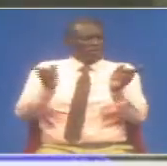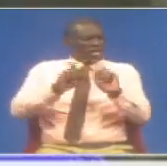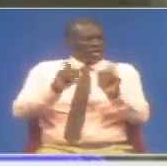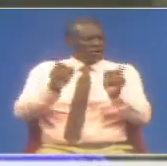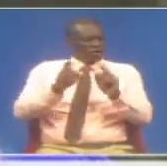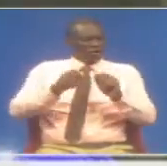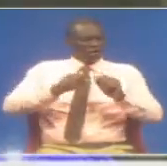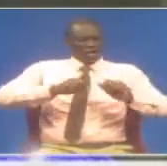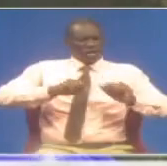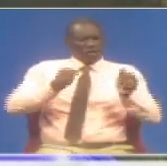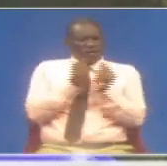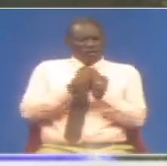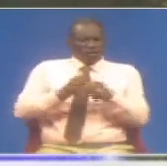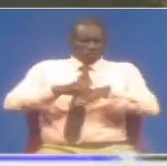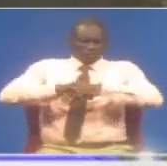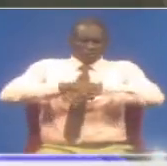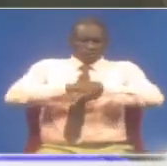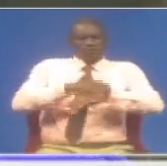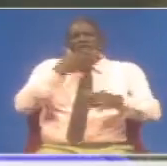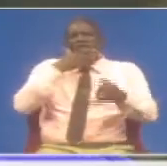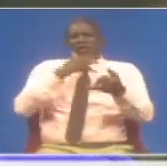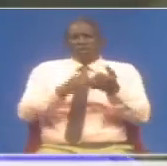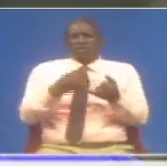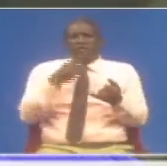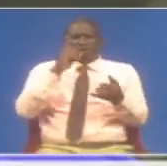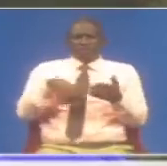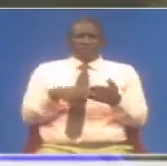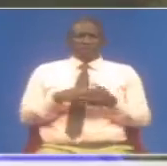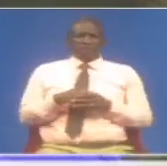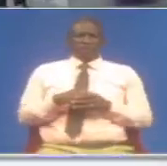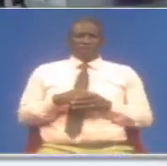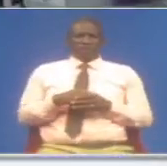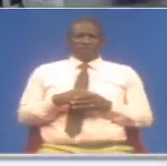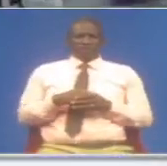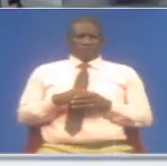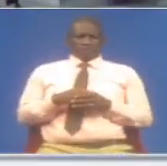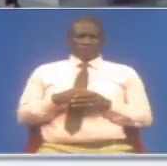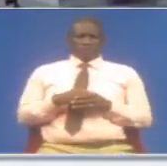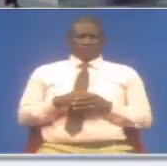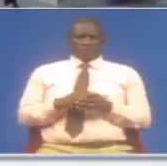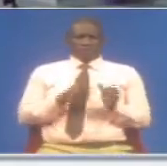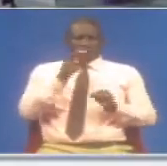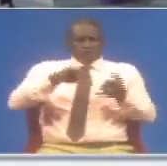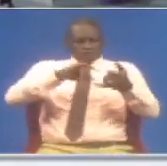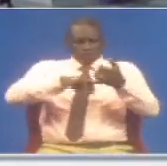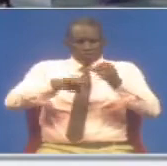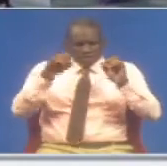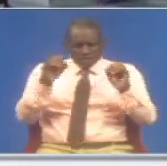kwa ume zao, huku akitujibu kwa vinywa vipana. Kama hajaoa,